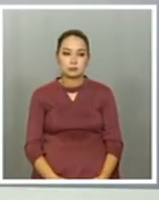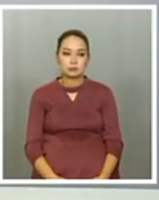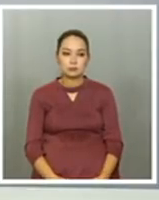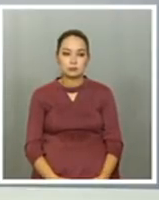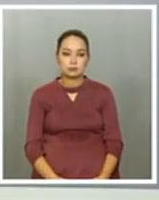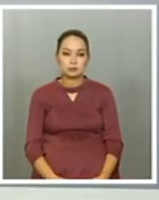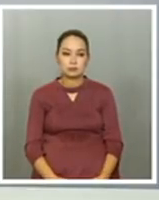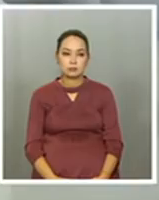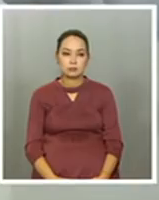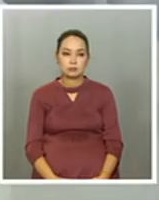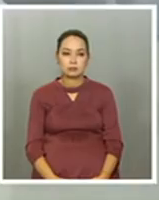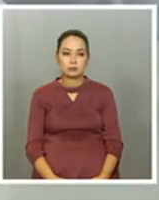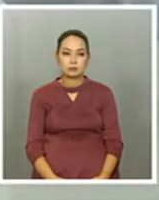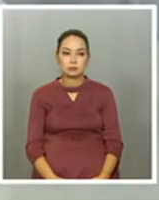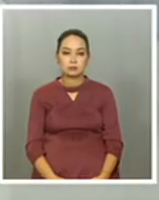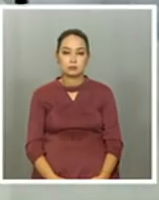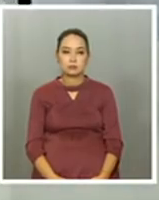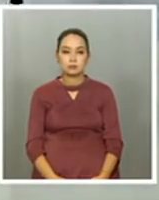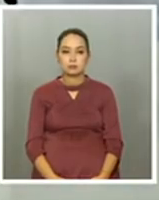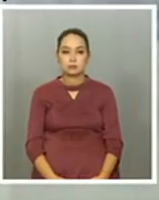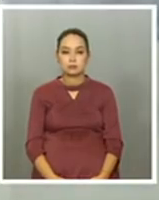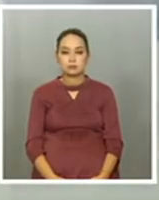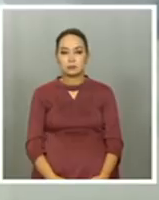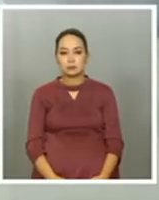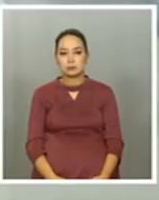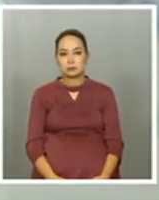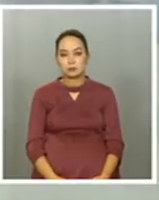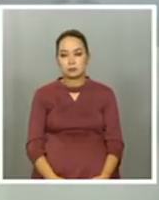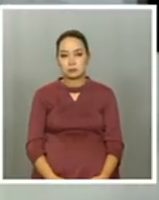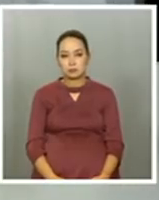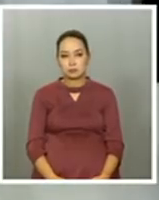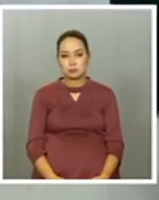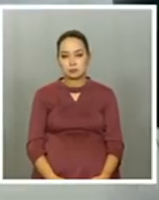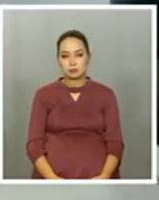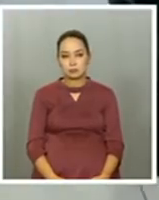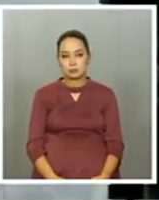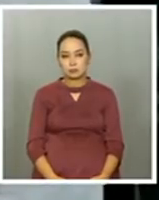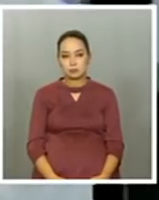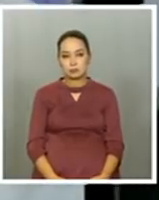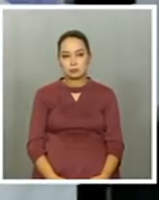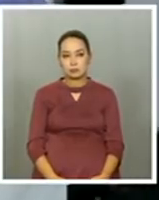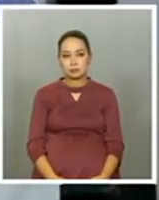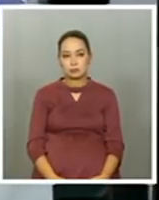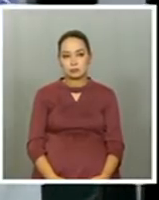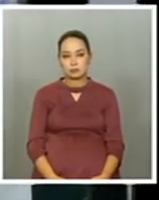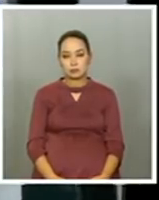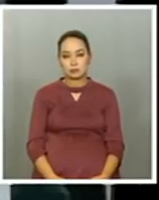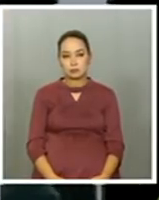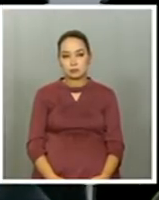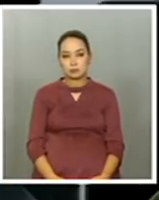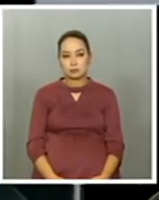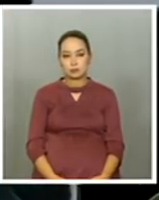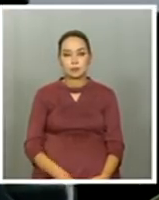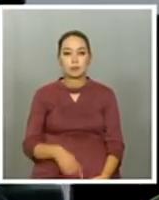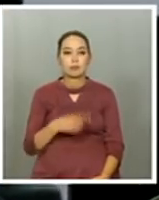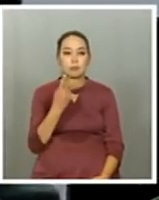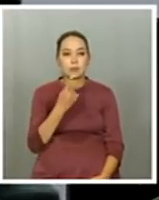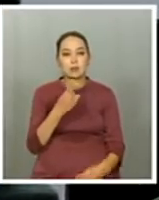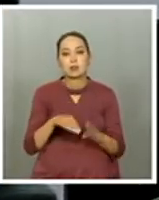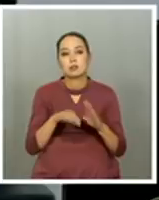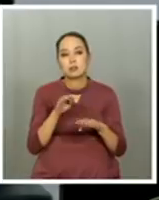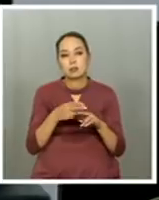Бірінші тәжірибеде біз алдын ала құйылған фуксин ерітіндісімен араластырылған суды аламыз.